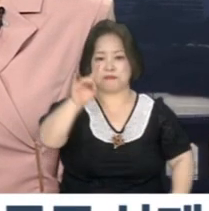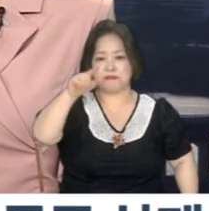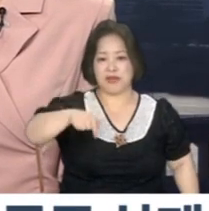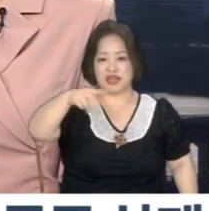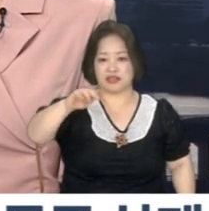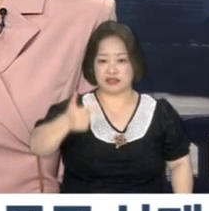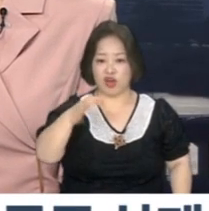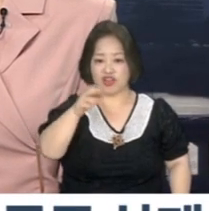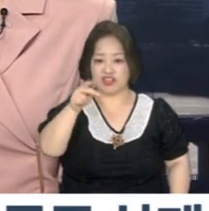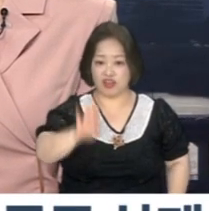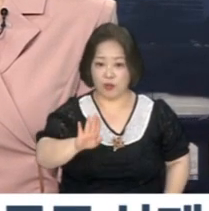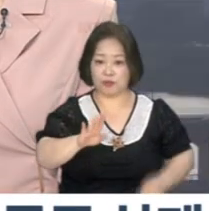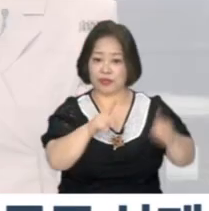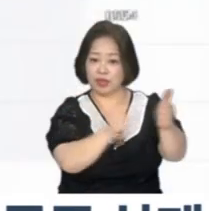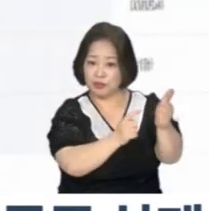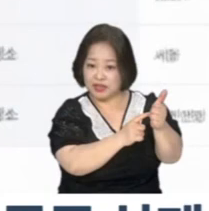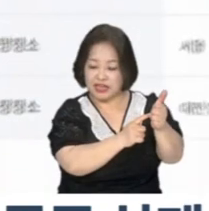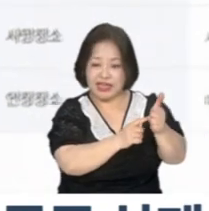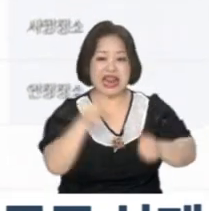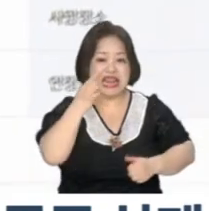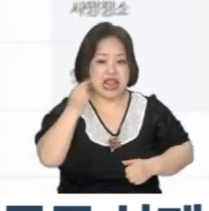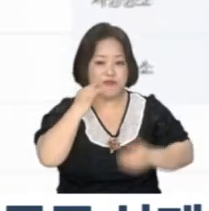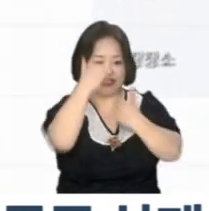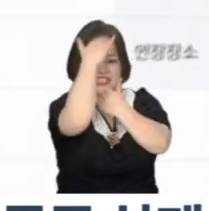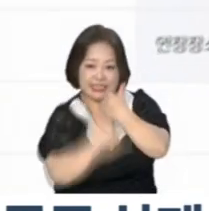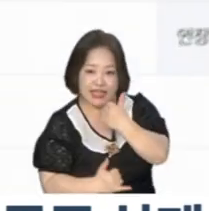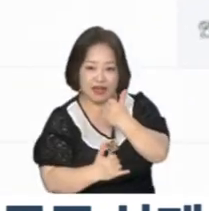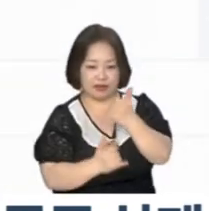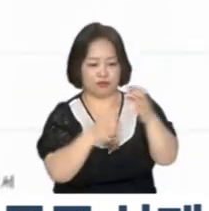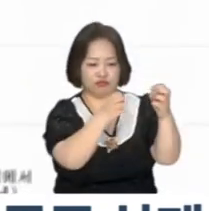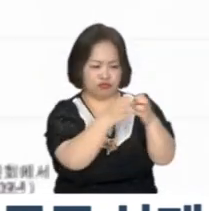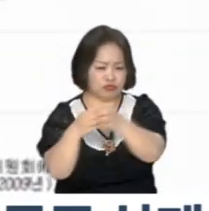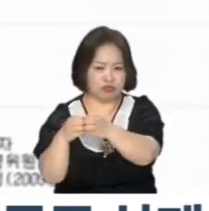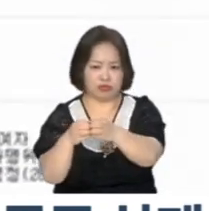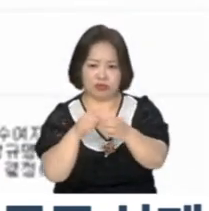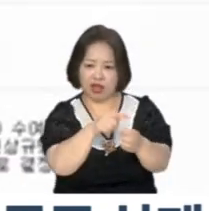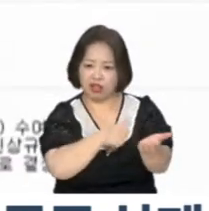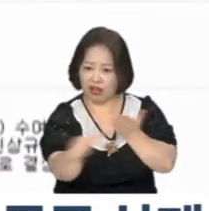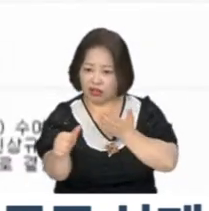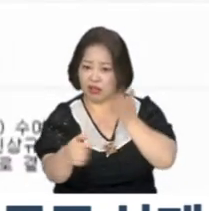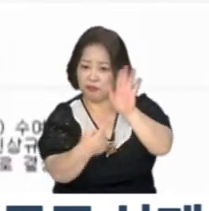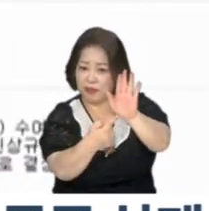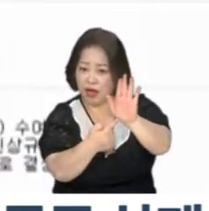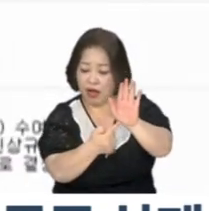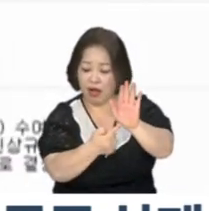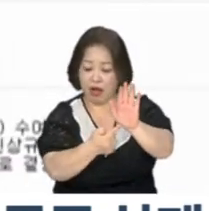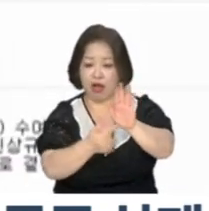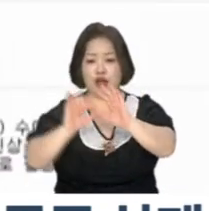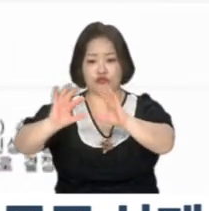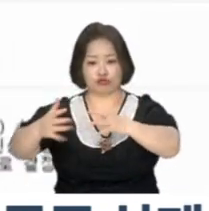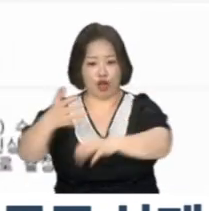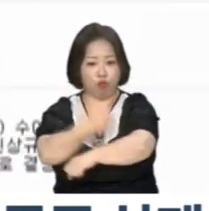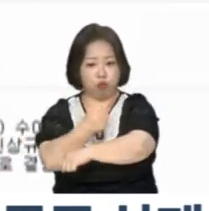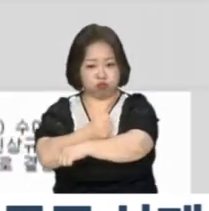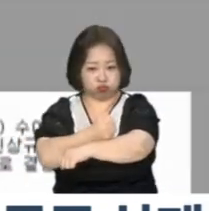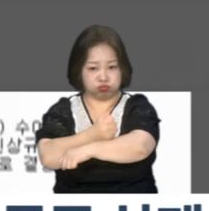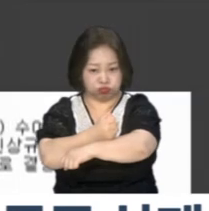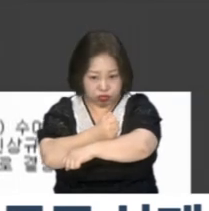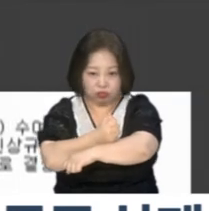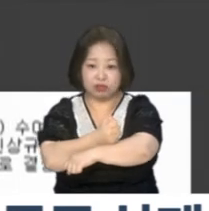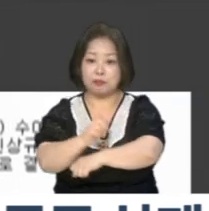국립현충원 안장기록에서 친일반민족 행위자란 문구가 삭제됐습니다 국가보훈부는 오늘